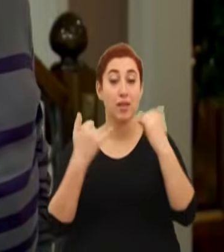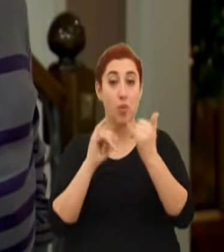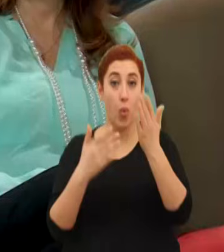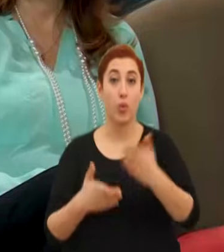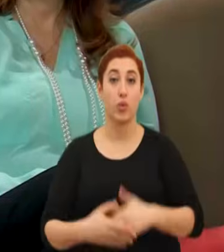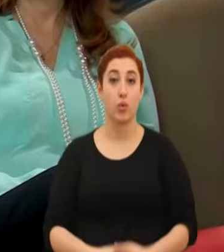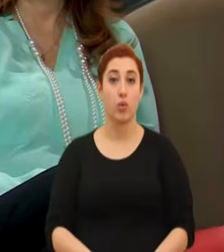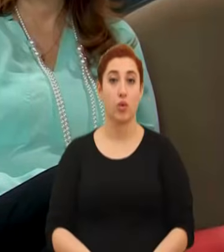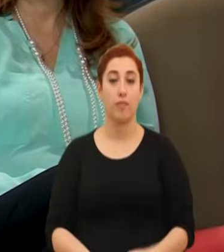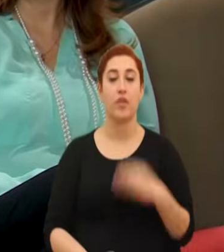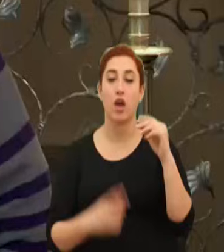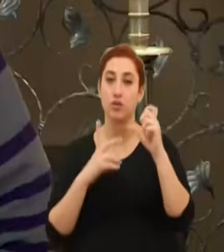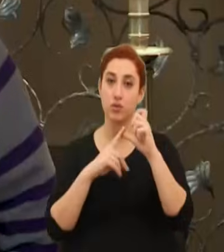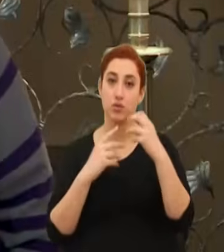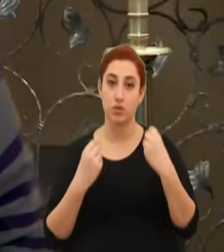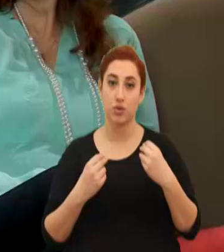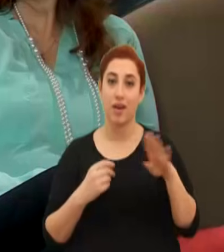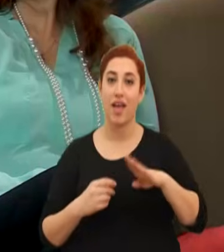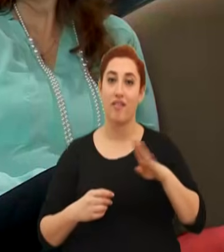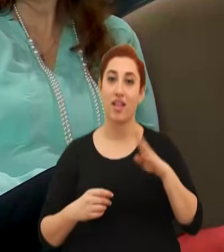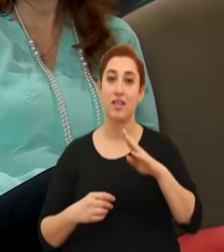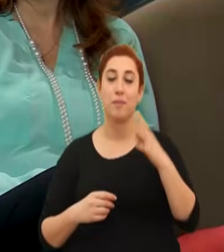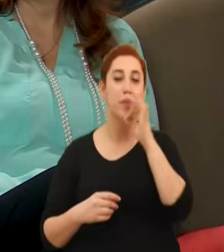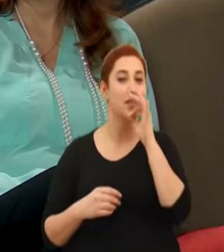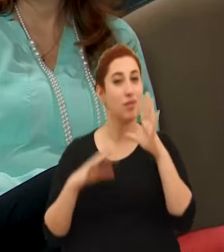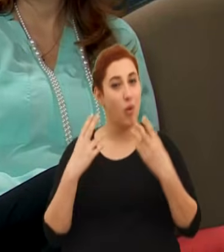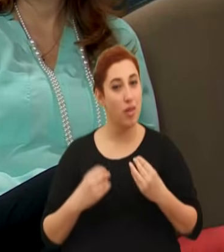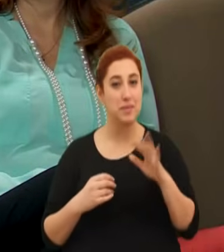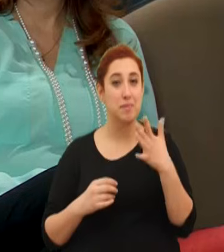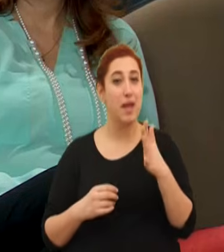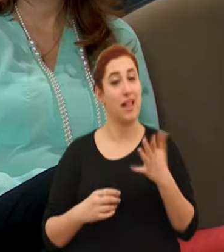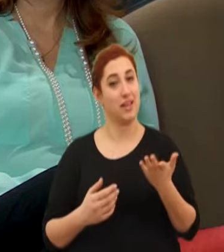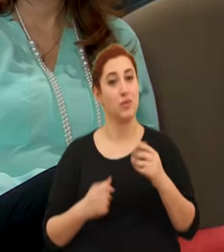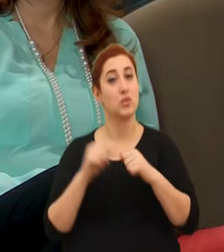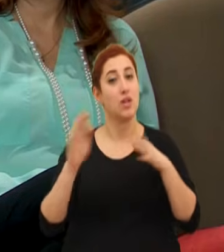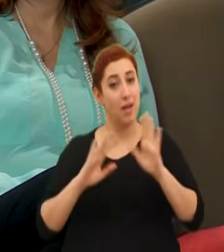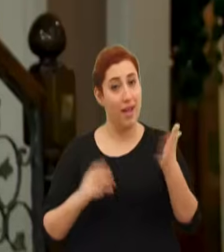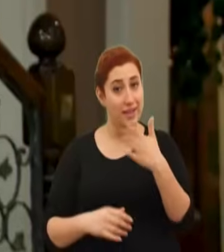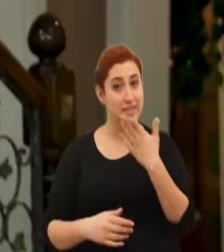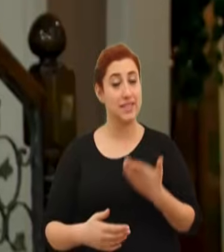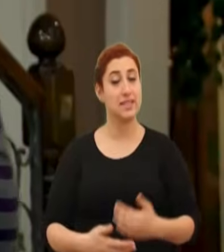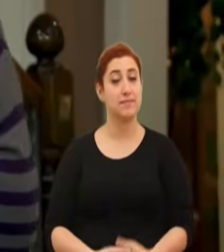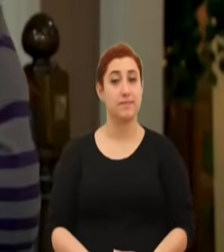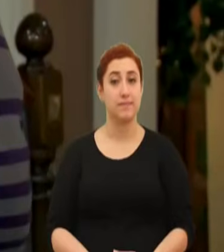oynuyor çocuk. Ya Şükrü. Evladım benzetmişsindir belki. Haydi uzatma haydi.